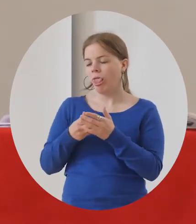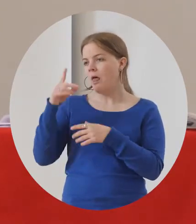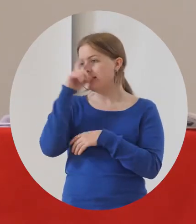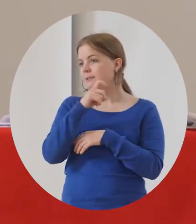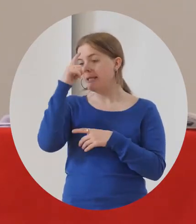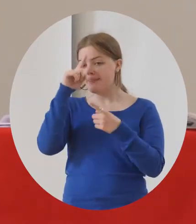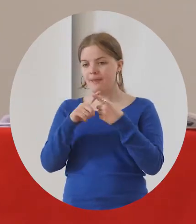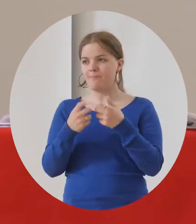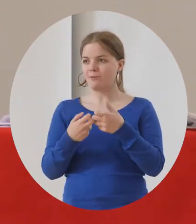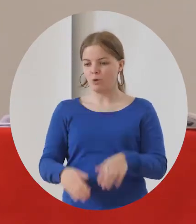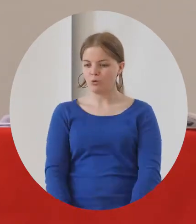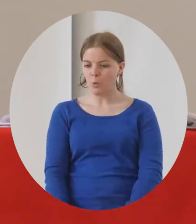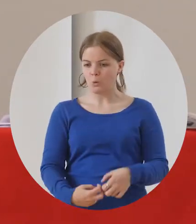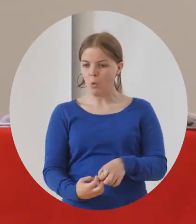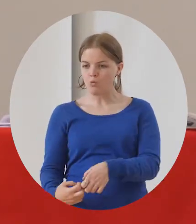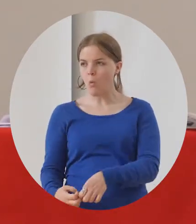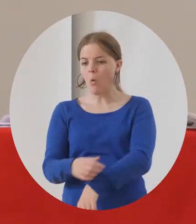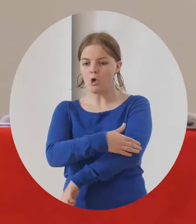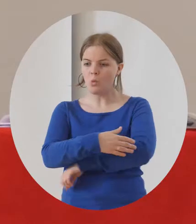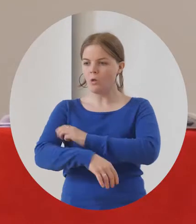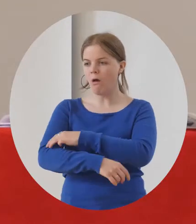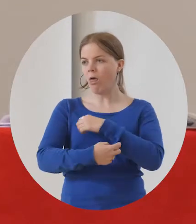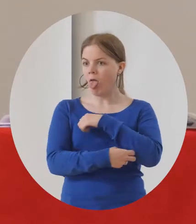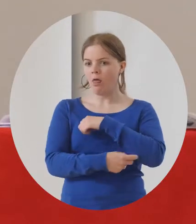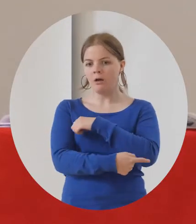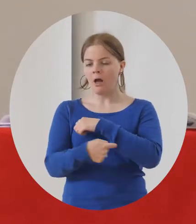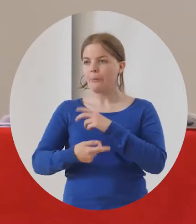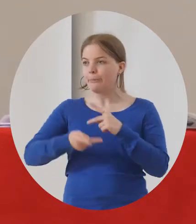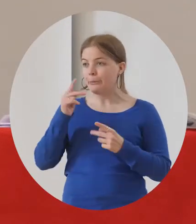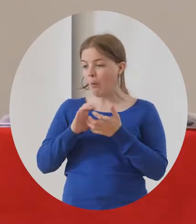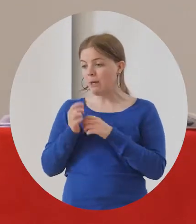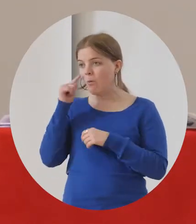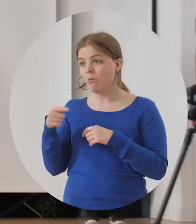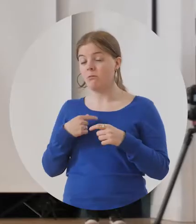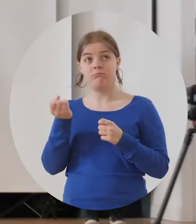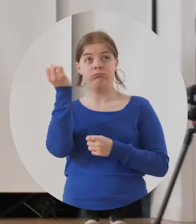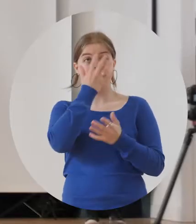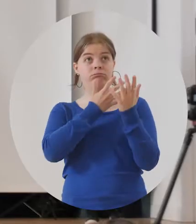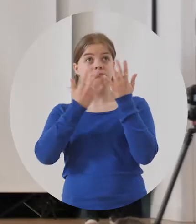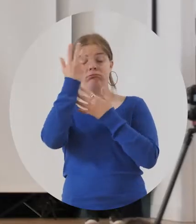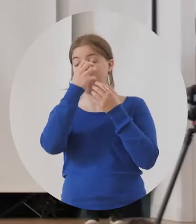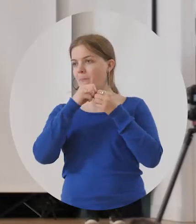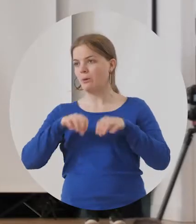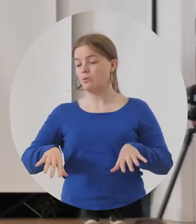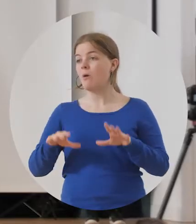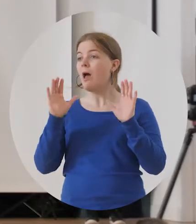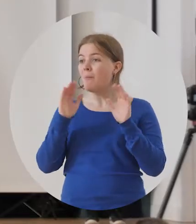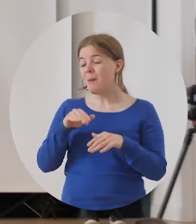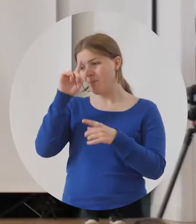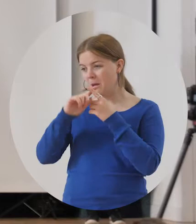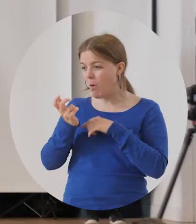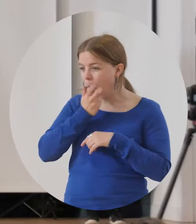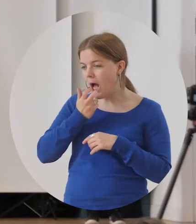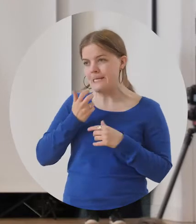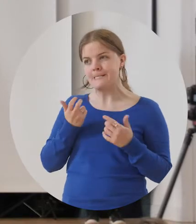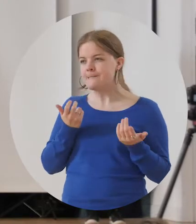difficultés pour eux quand on commence à aborder le genou, les coudes, qui sont des notions plus complexes, et du coup, ils sont complètement perdus.